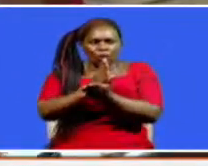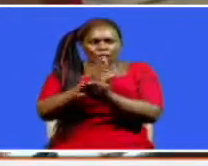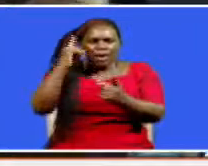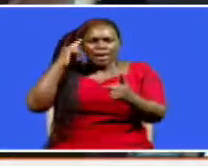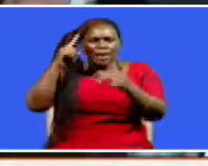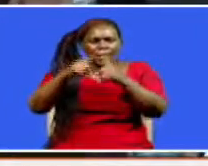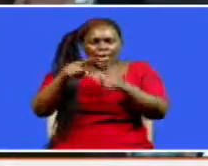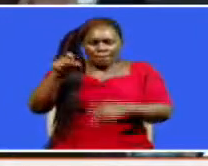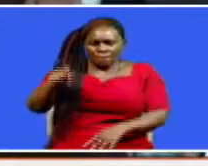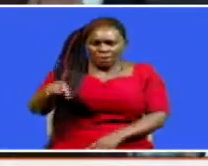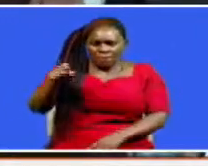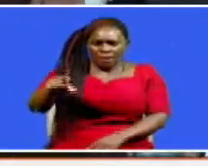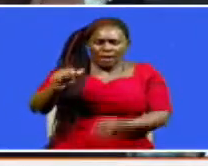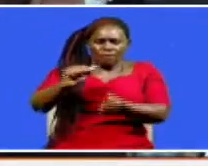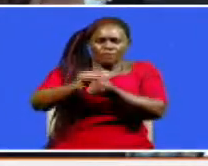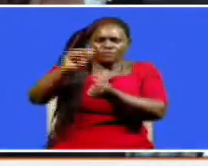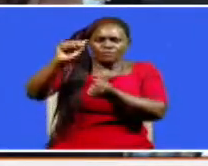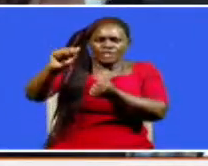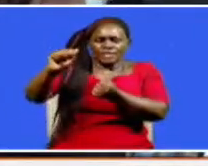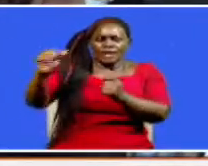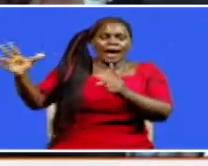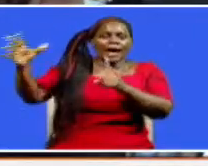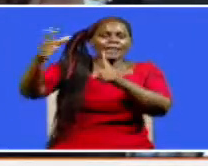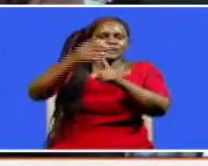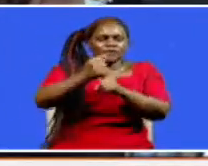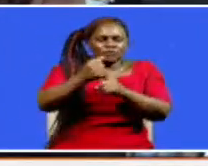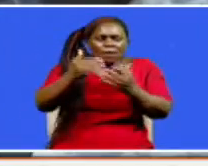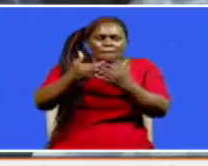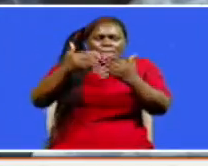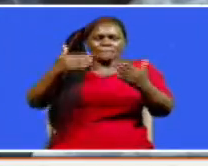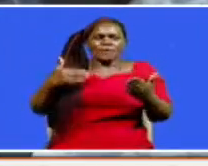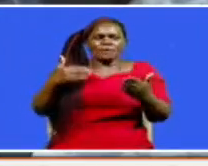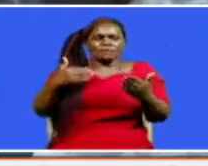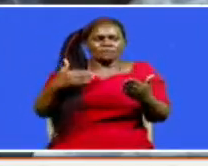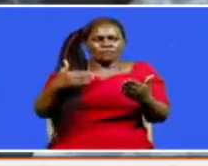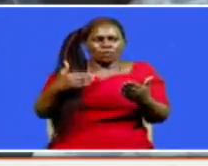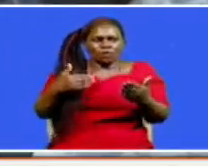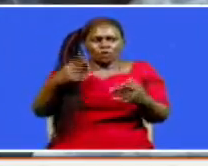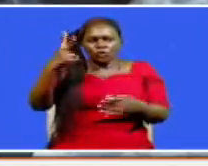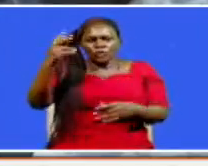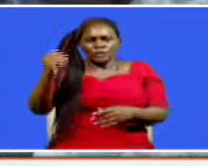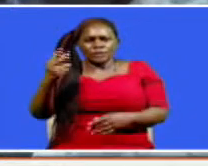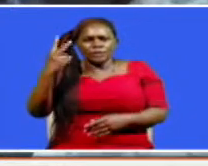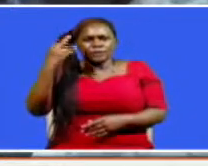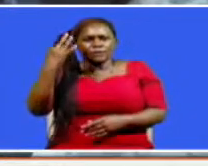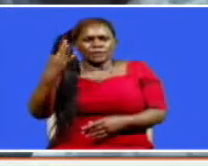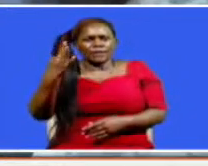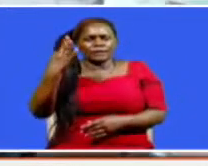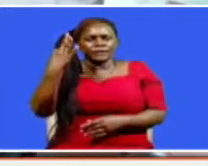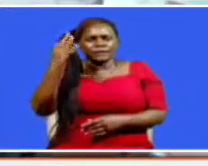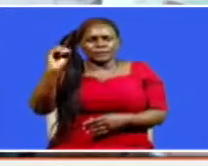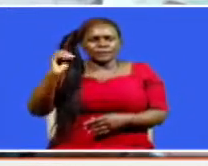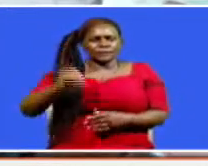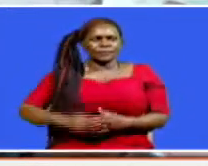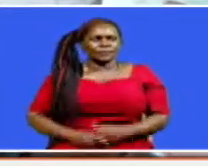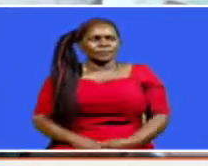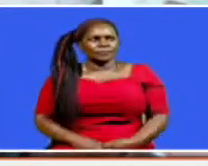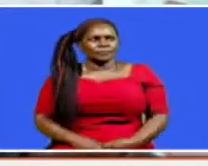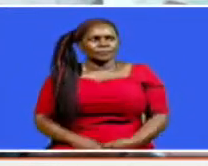ya upanzi wa miti bilioni 15 inafikiwa kabla ya mwaka 2032 umetimia.